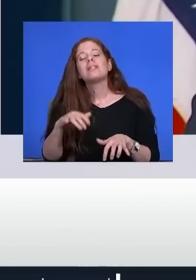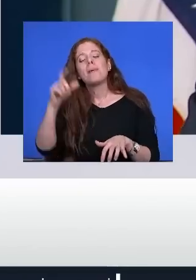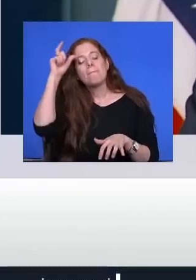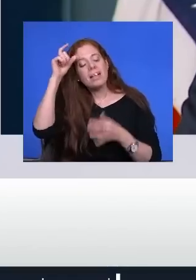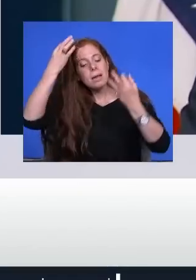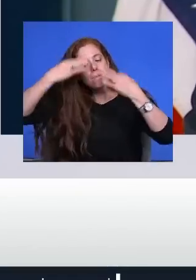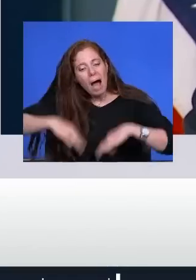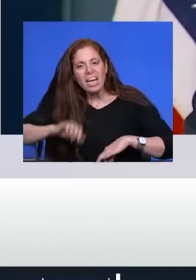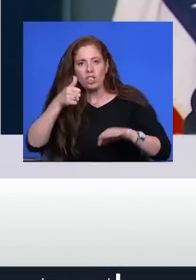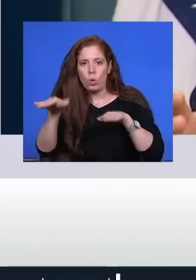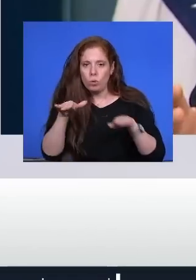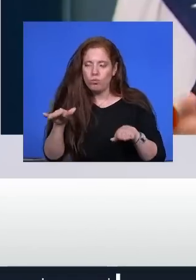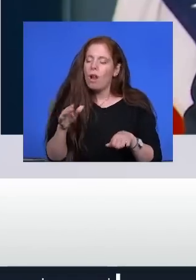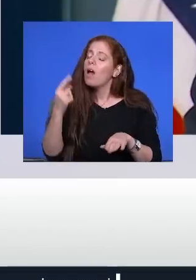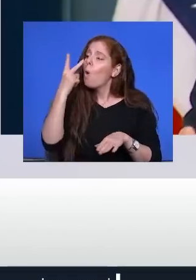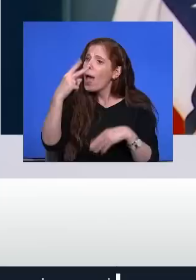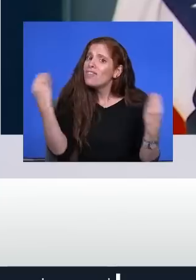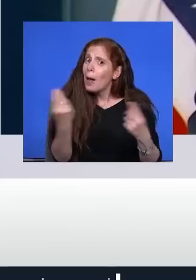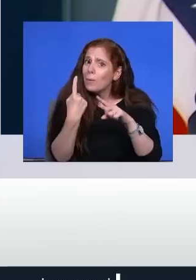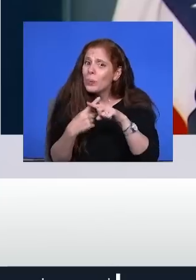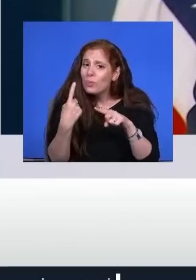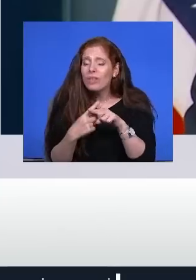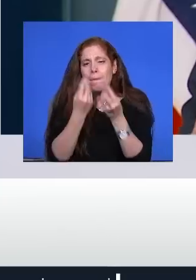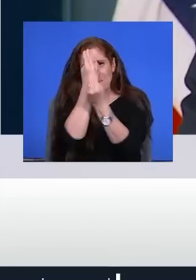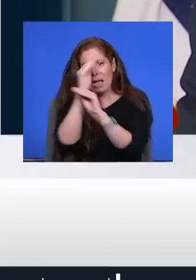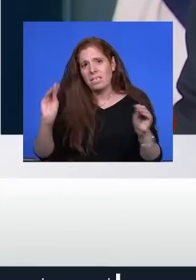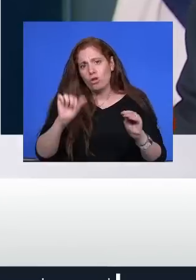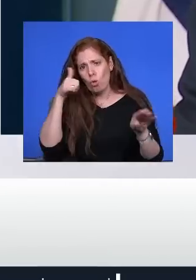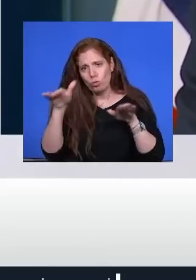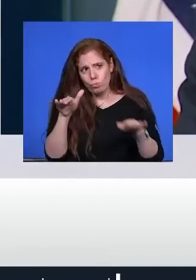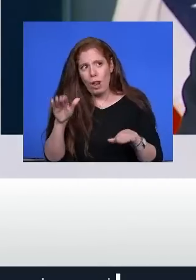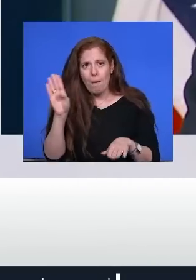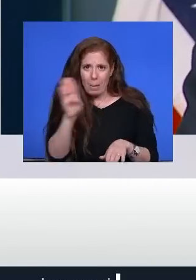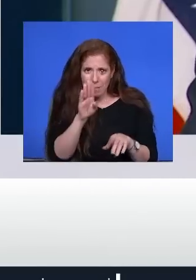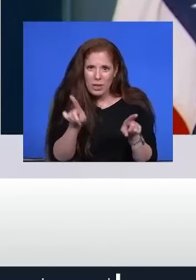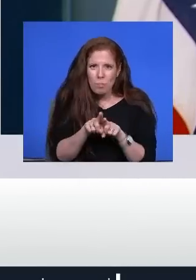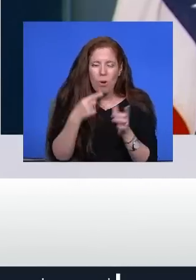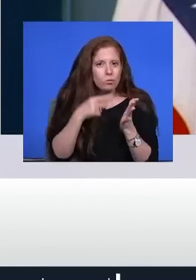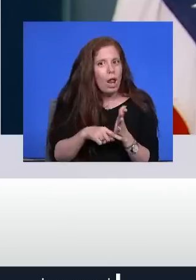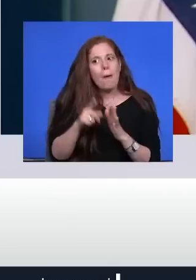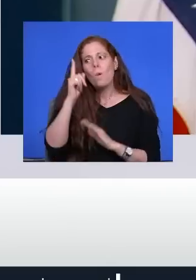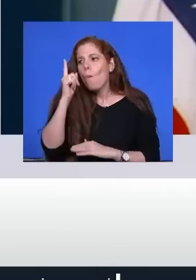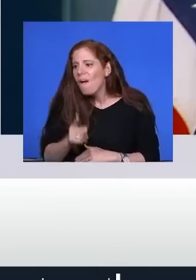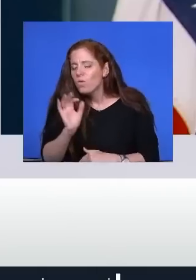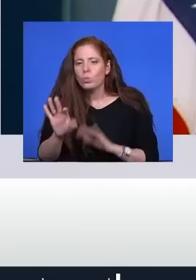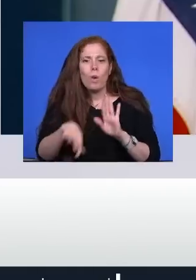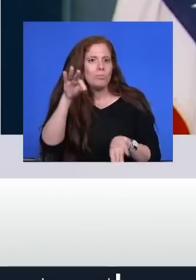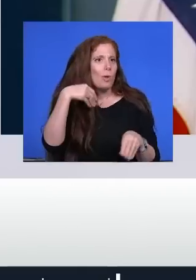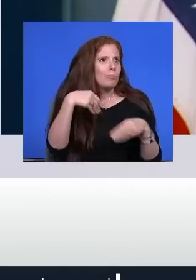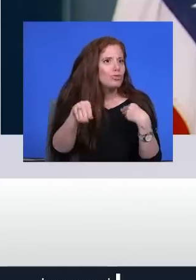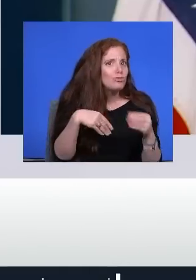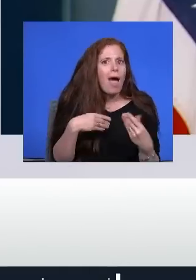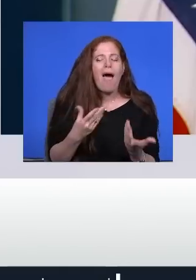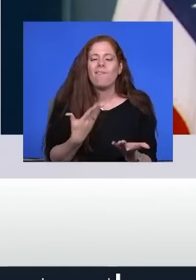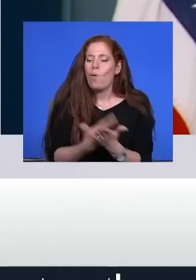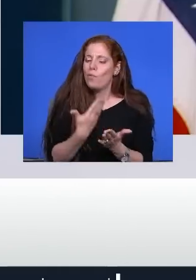הממשלה נתניהו, רואה דברים חיוביים גם בהצהרה של ראש הממשלה נתניהו, כמו למשל המחויבות שלו למצוא פשרה והעובדה שהוא מביע